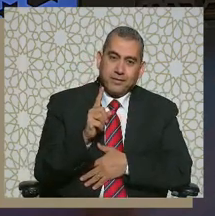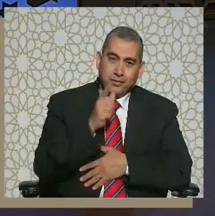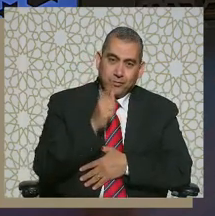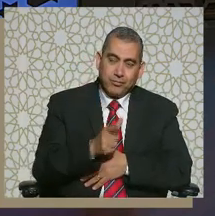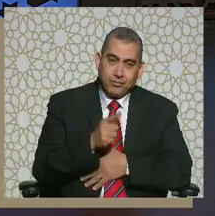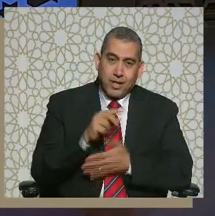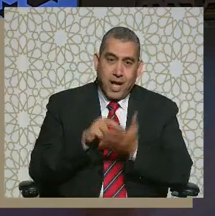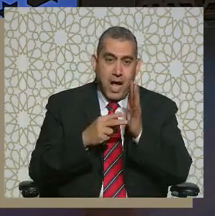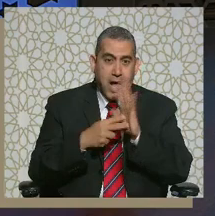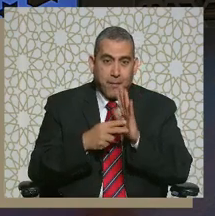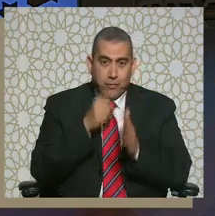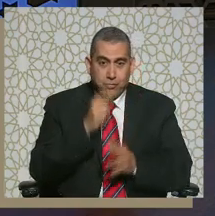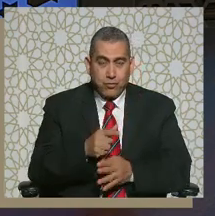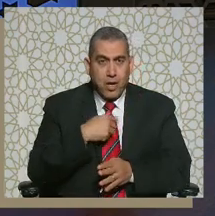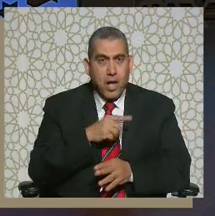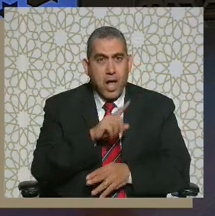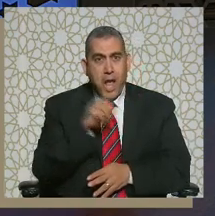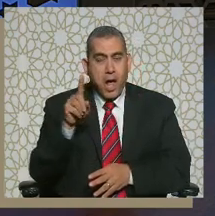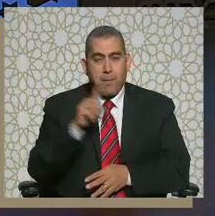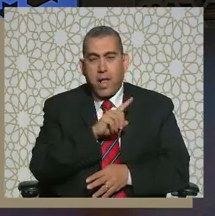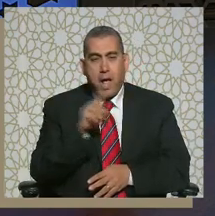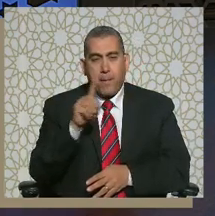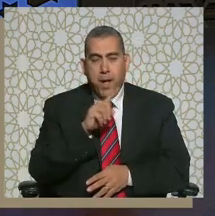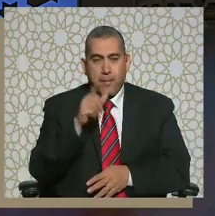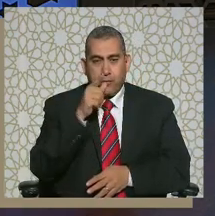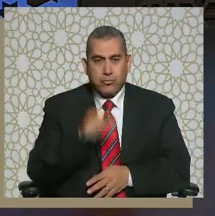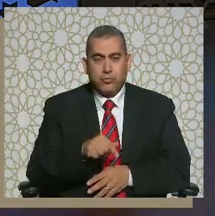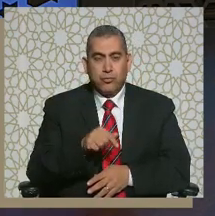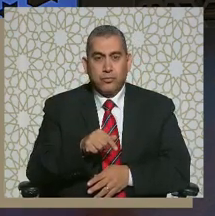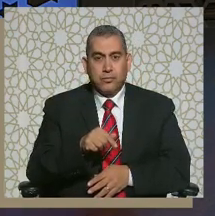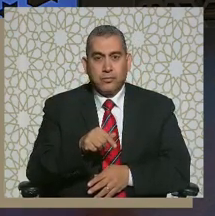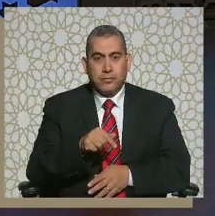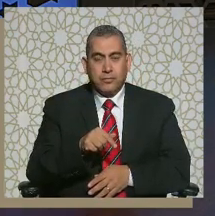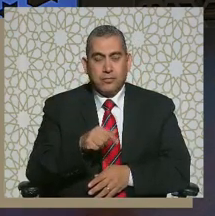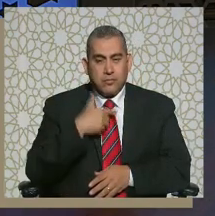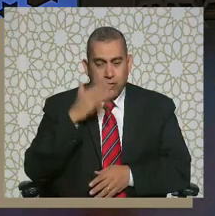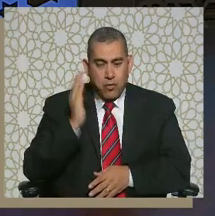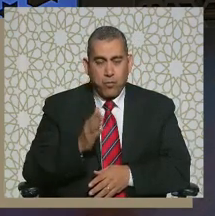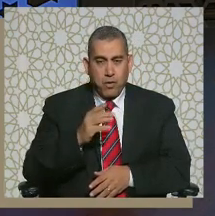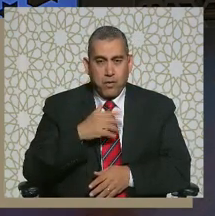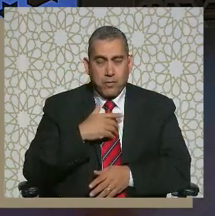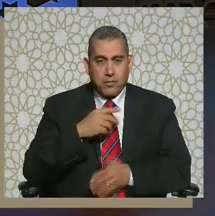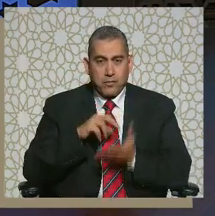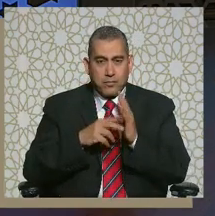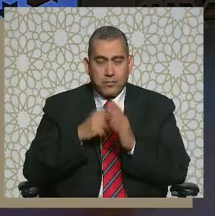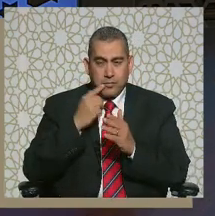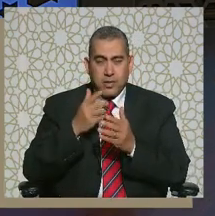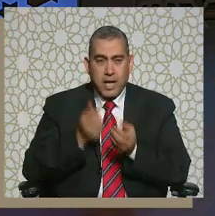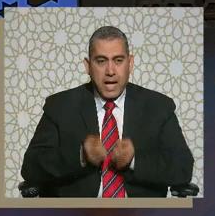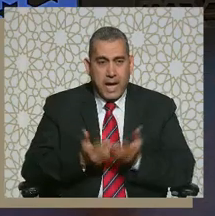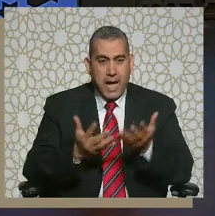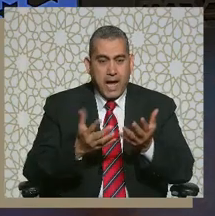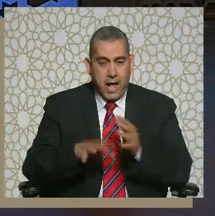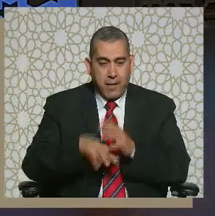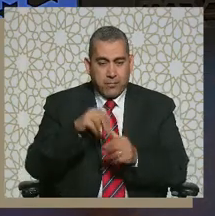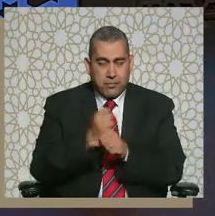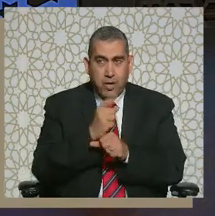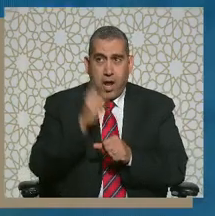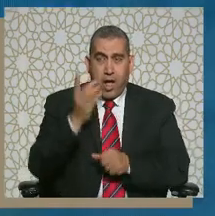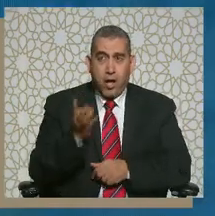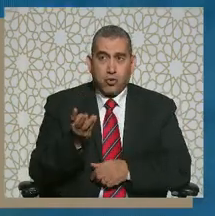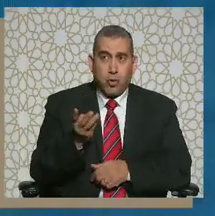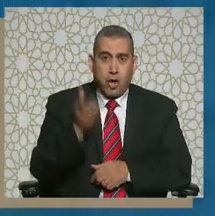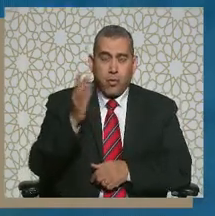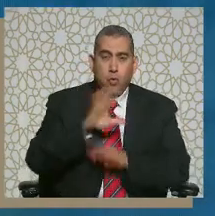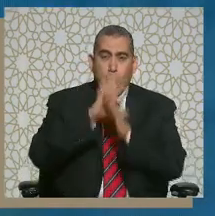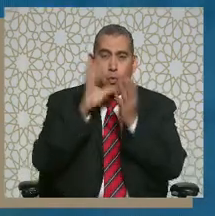حاصل وما فيش حاجه ابدا ابدا ابدا ابدا هتخليه يمنع عني خيره لان الله سبحانه وتعالى ايه